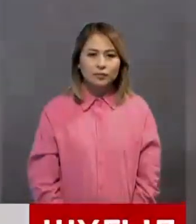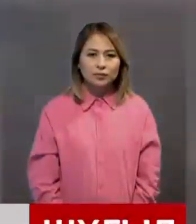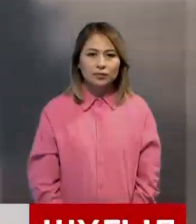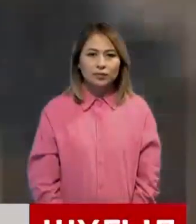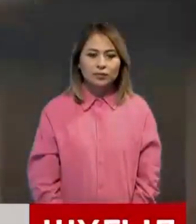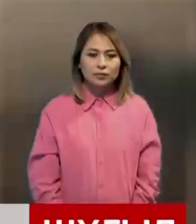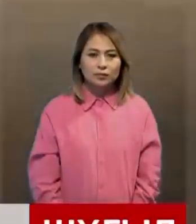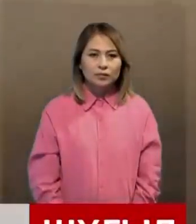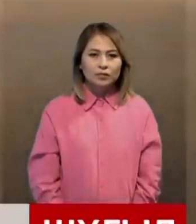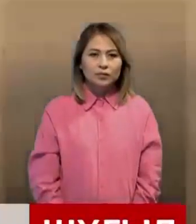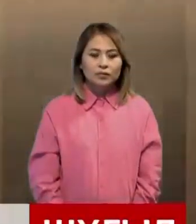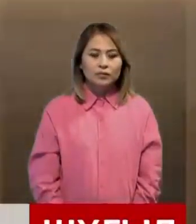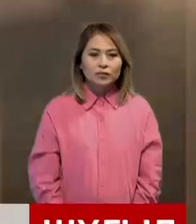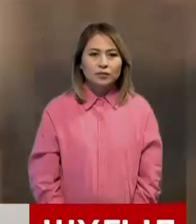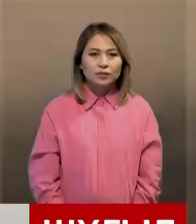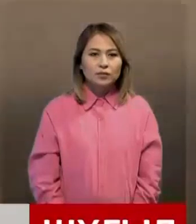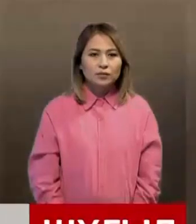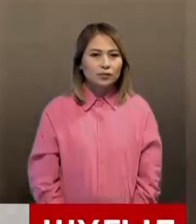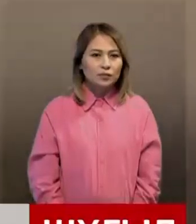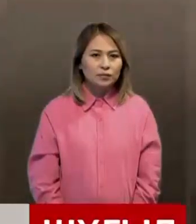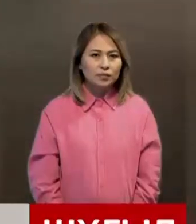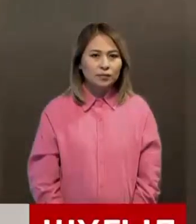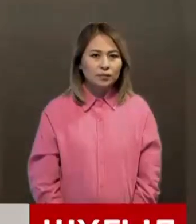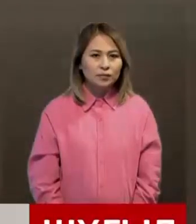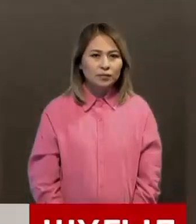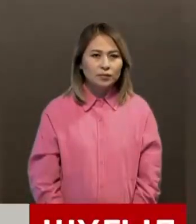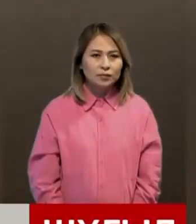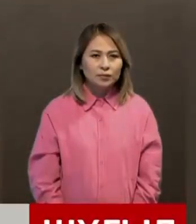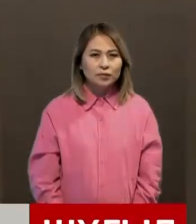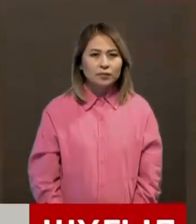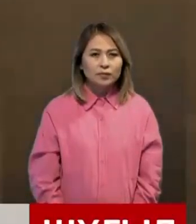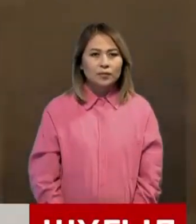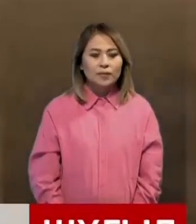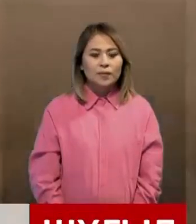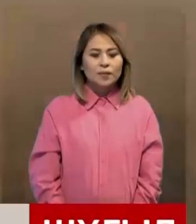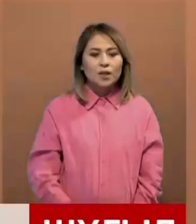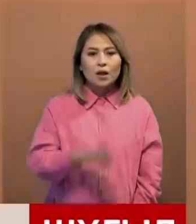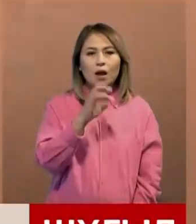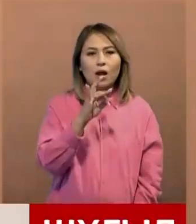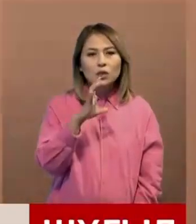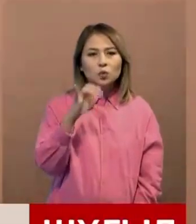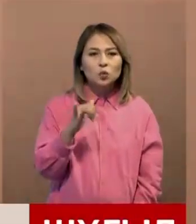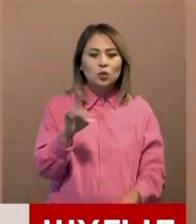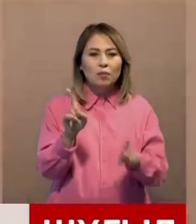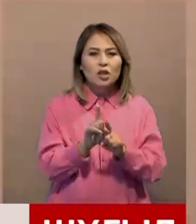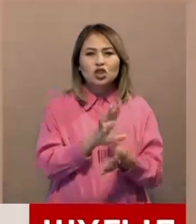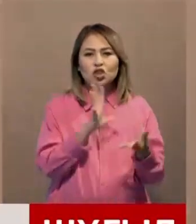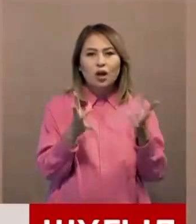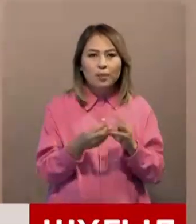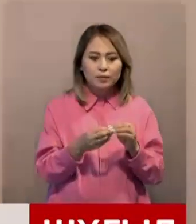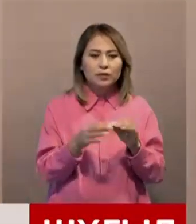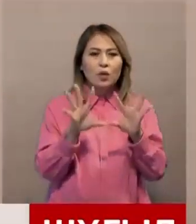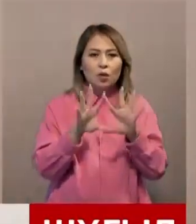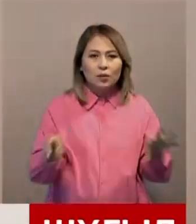В принципе, локализован мелкие очаги затушивая. Қарасу ауданында жалпы жалын